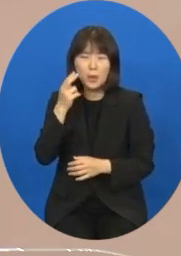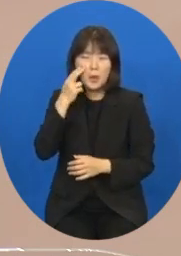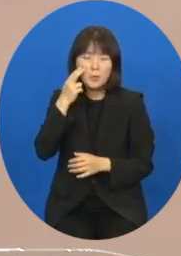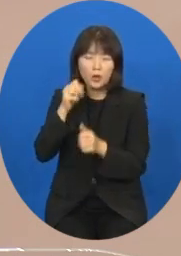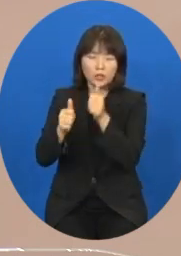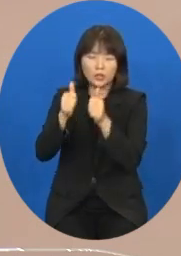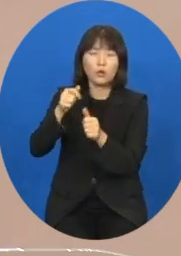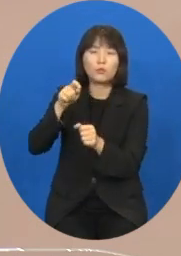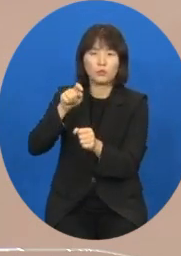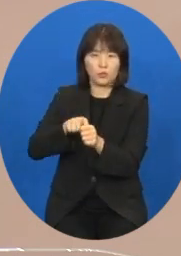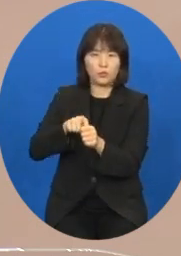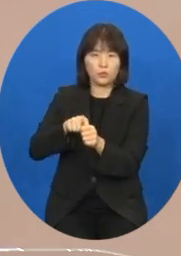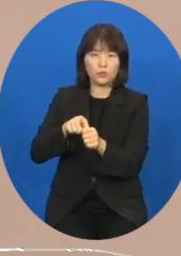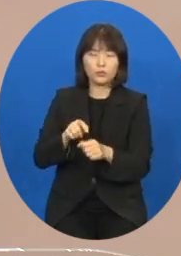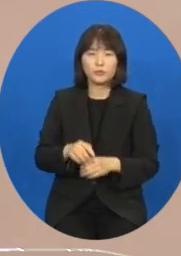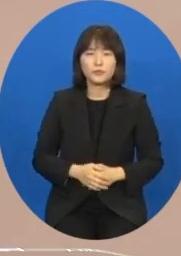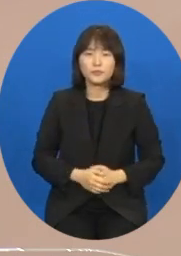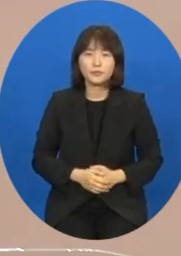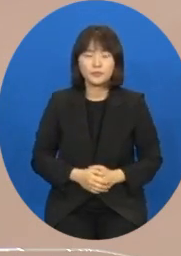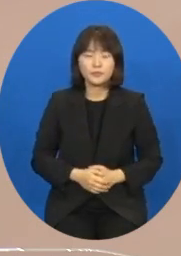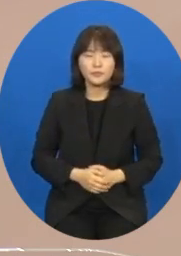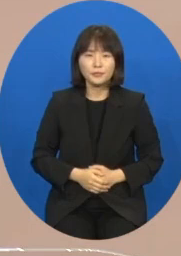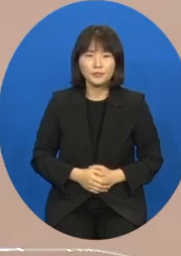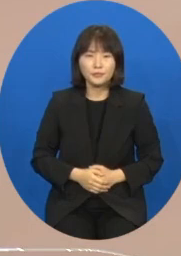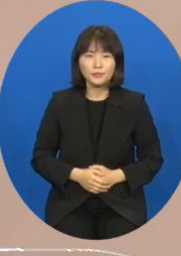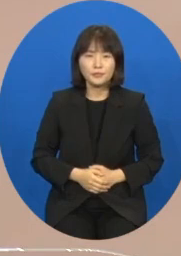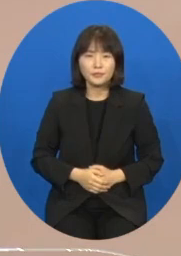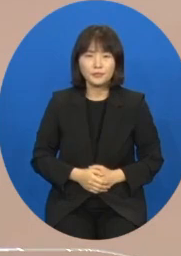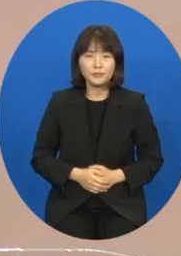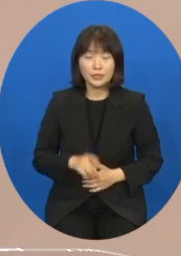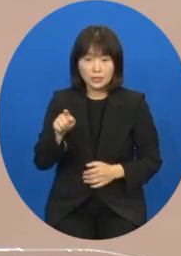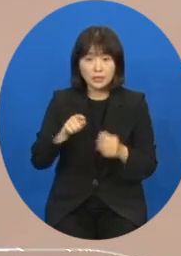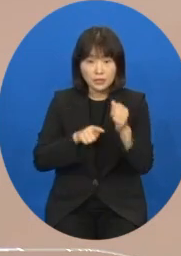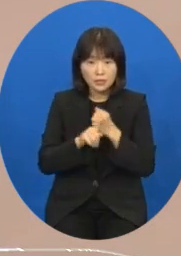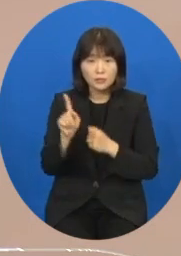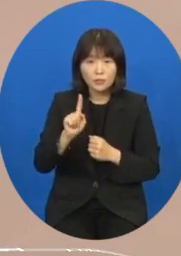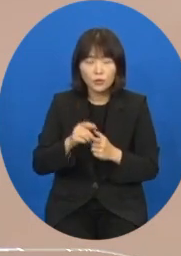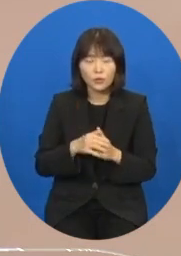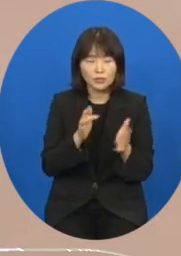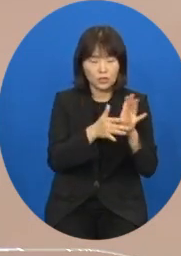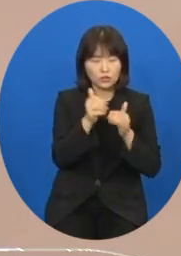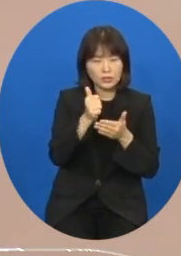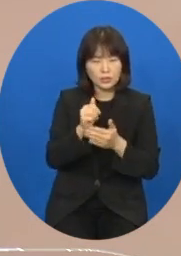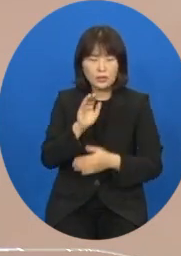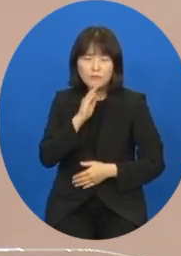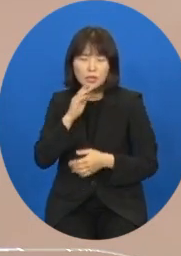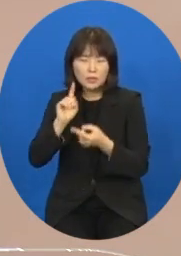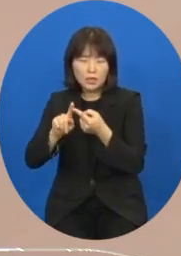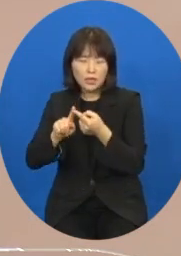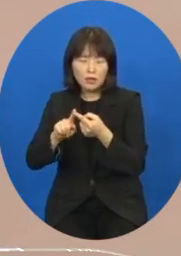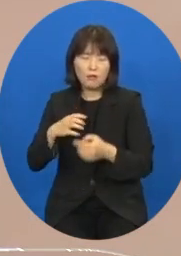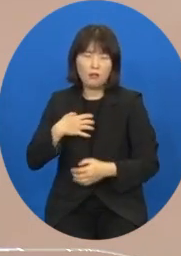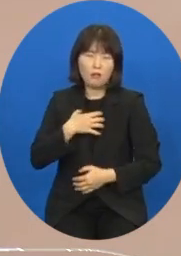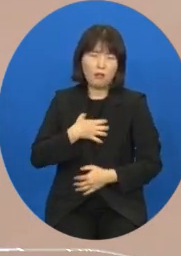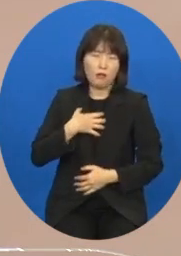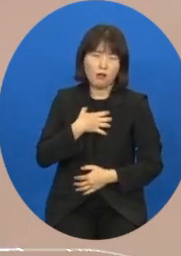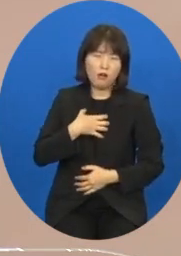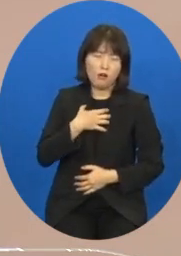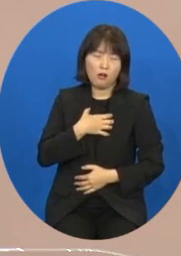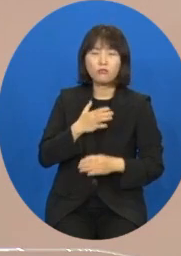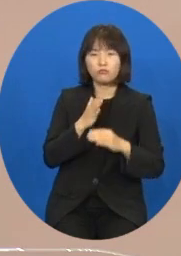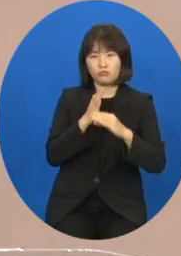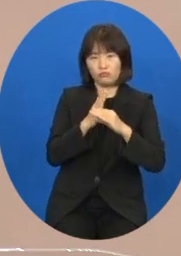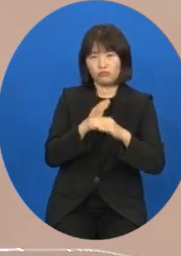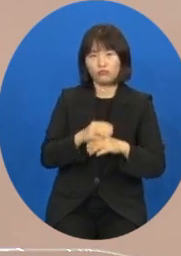했다 그런 말씀을 했습니다. 그 말은 예수님께서 빌립에 대해서 걱정을 하고 계셨다는